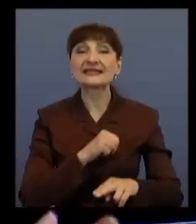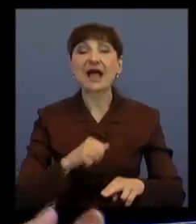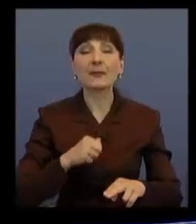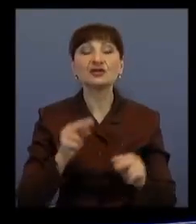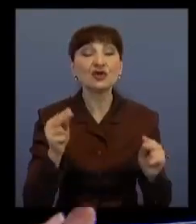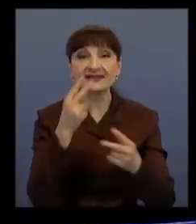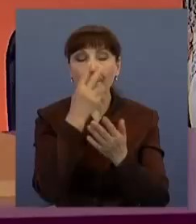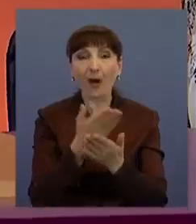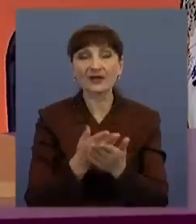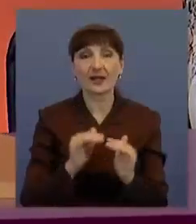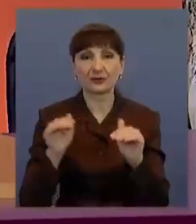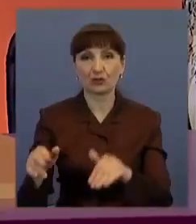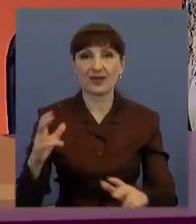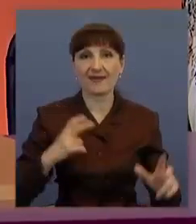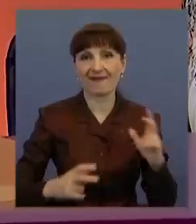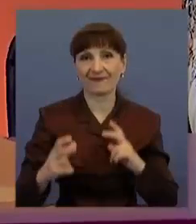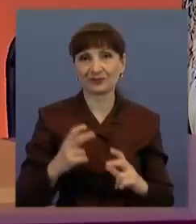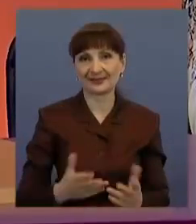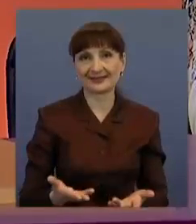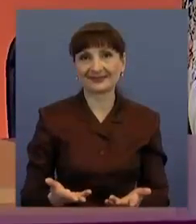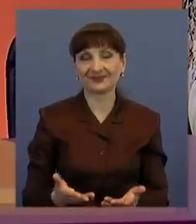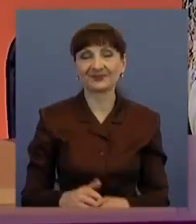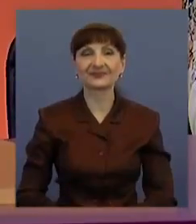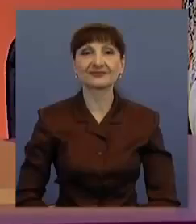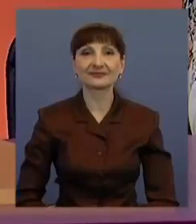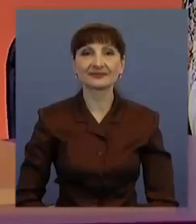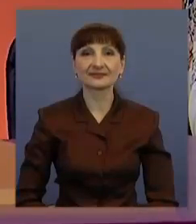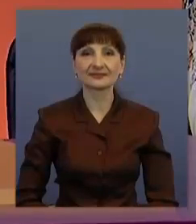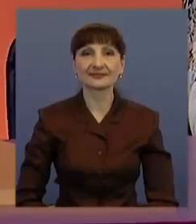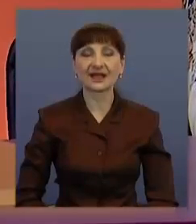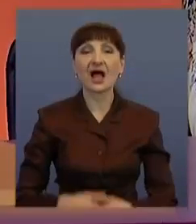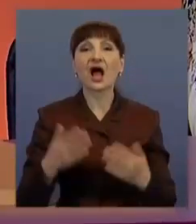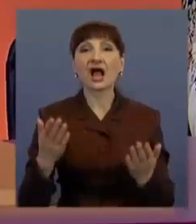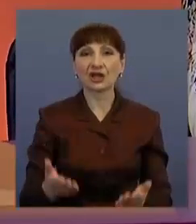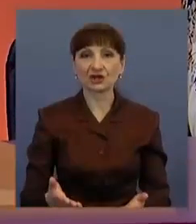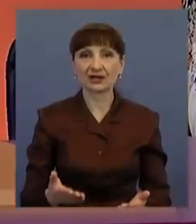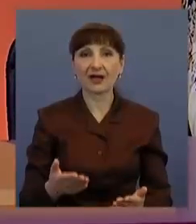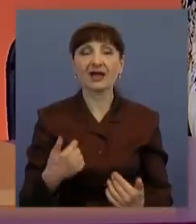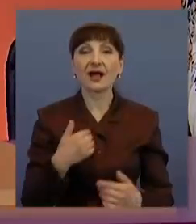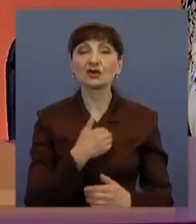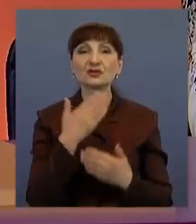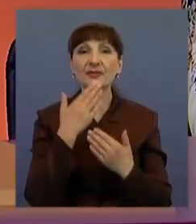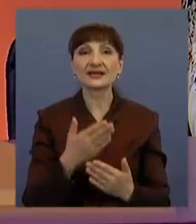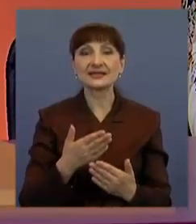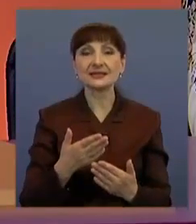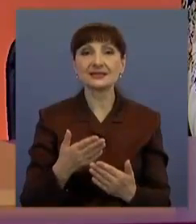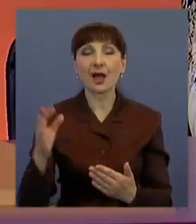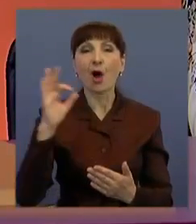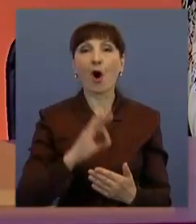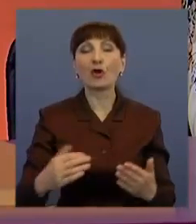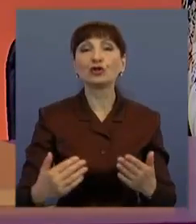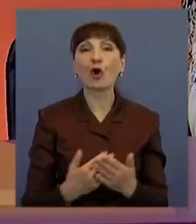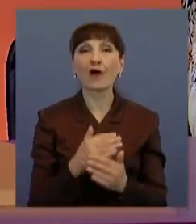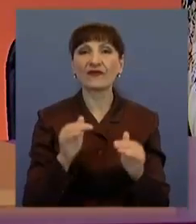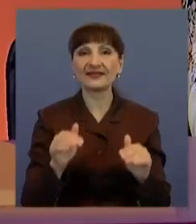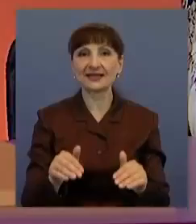для поступления в вуза. Хорошо. А, конечно, не могу не спросить о